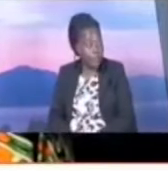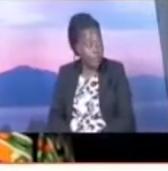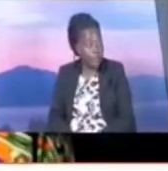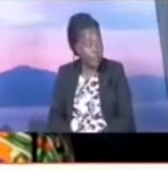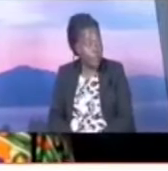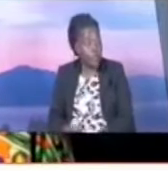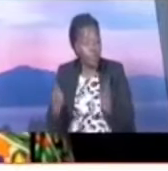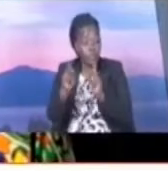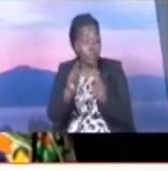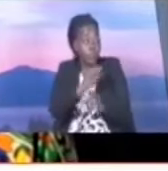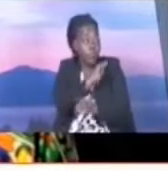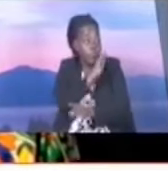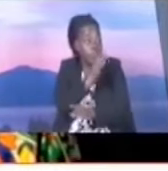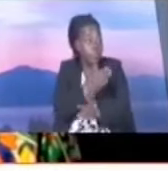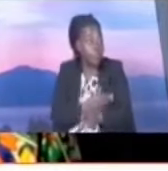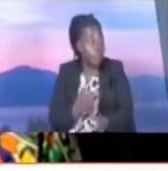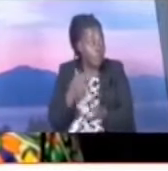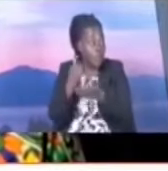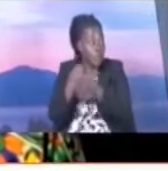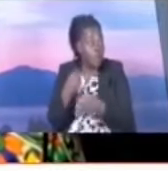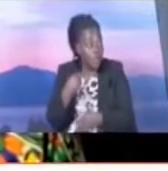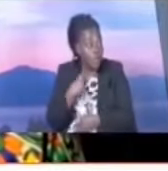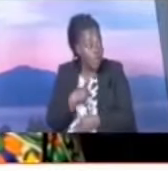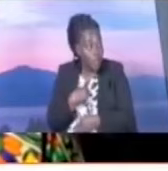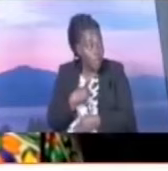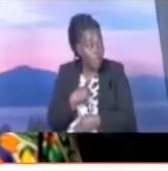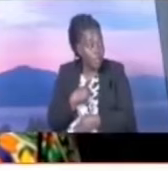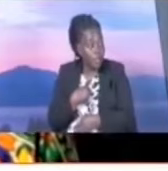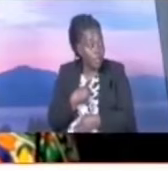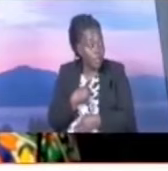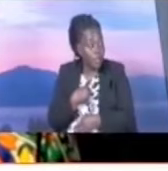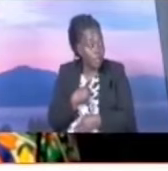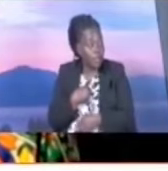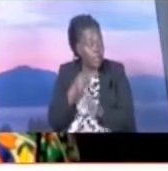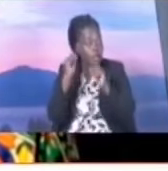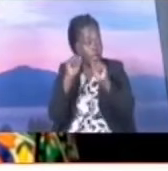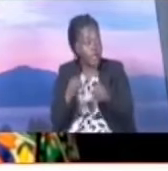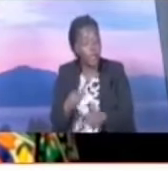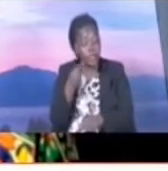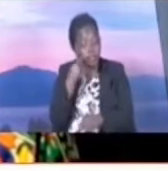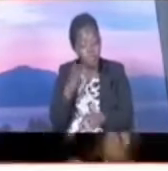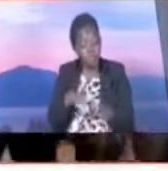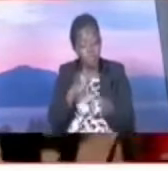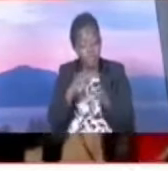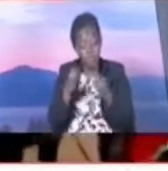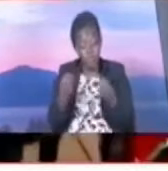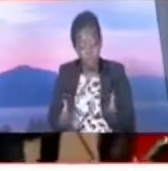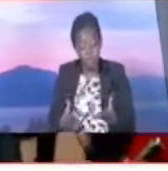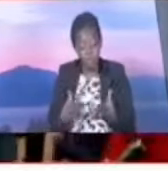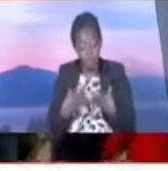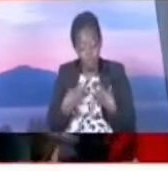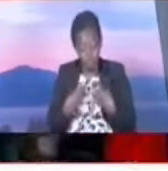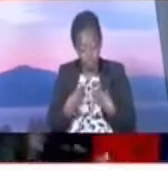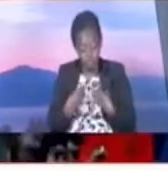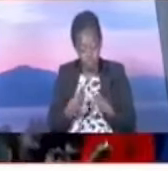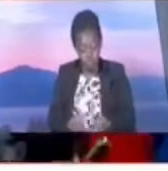abubuyiga bankwatire ko ba sisobolo kulaba ngo mwana wange mujanjaba muri wajen